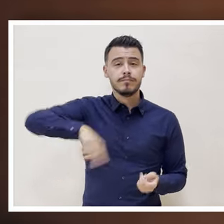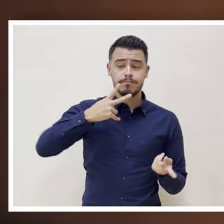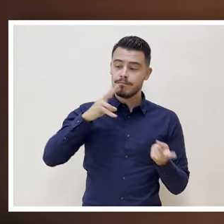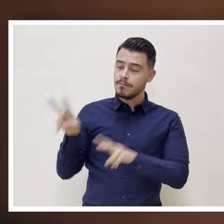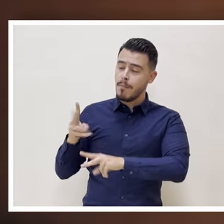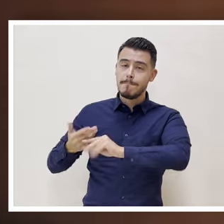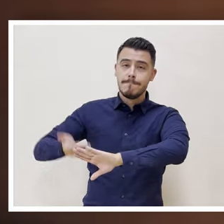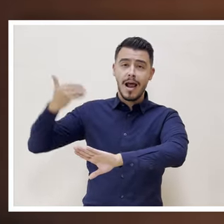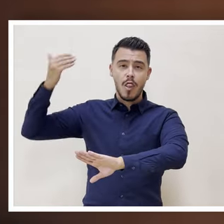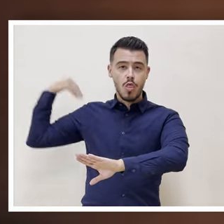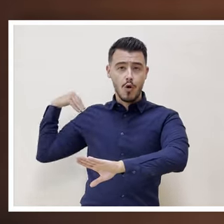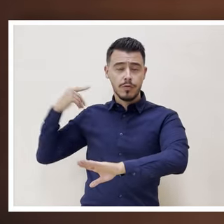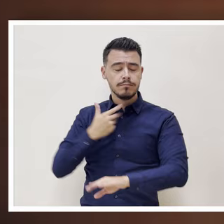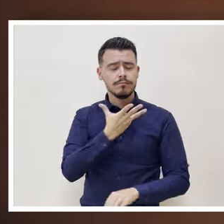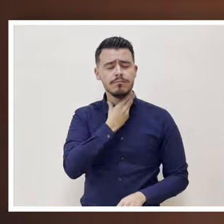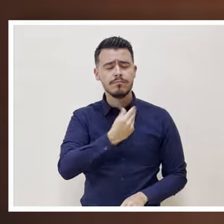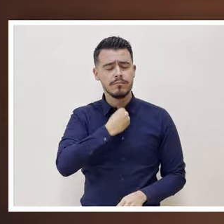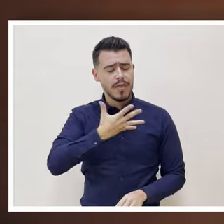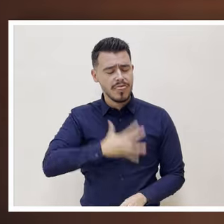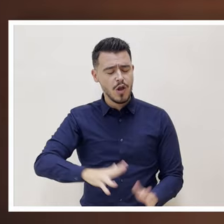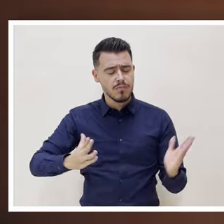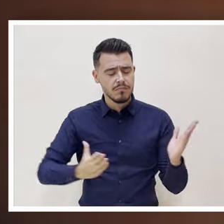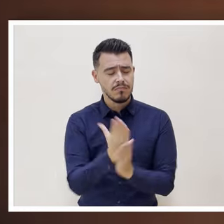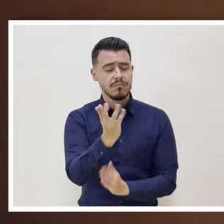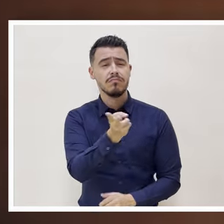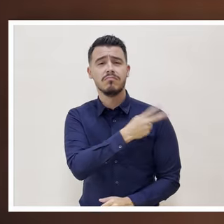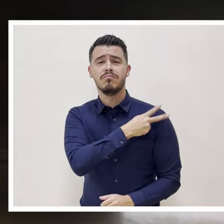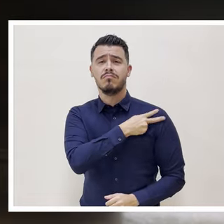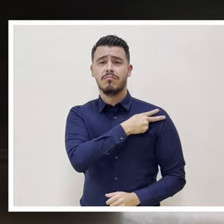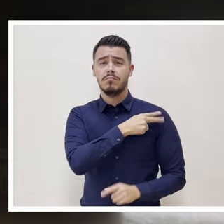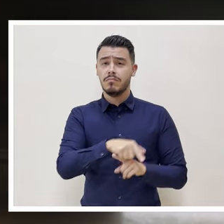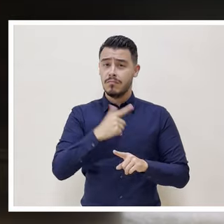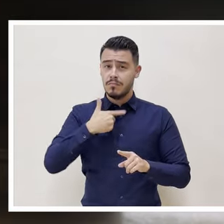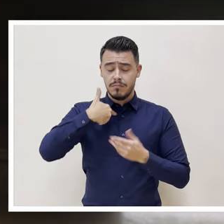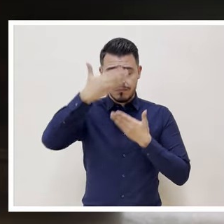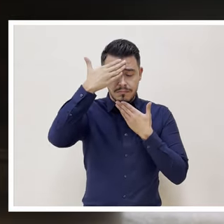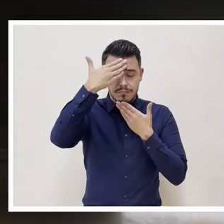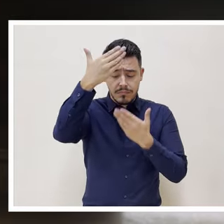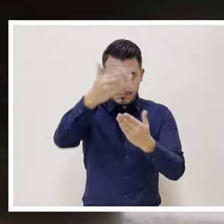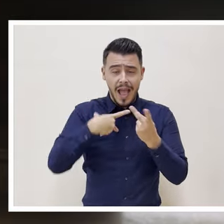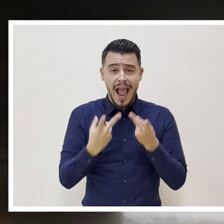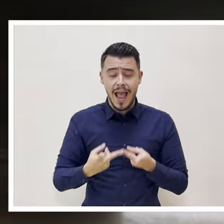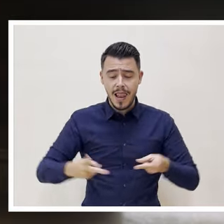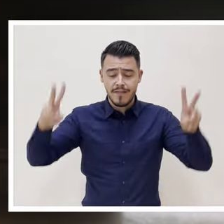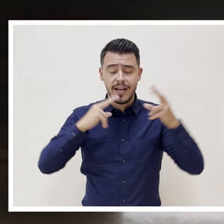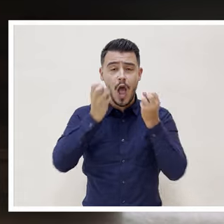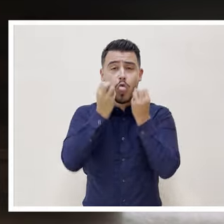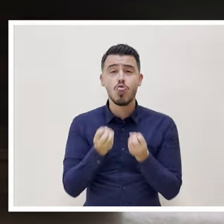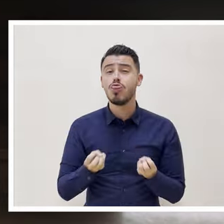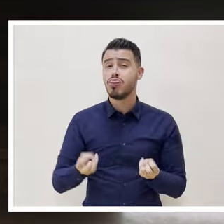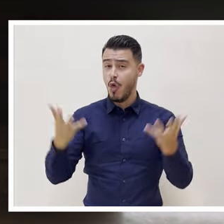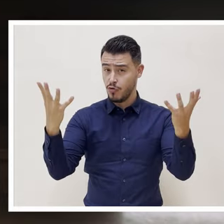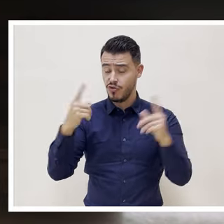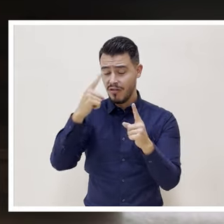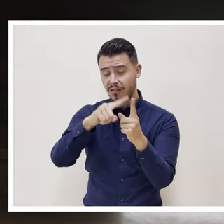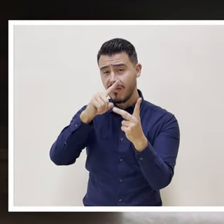με τα μάτια στραμμένα στο ένδοξο παρελθόν διψά για δικαιοσύνη και που γνωρίζει όμως πως η τιμή, η ελευθερία